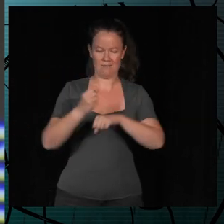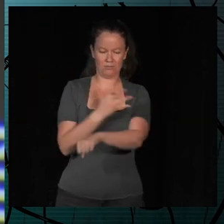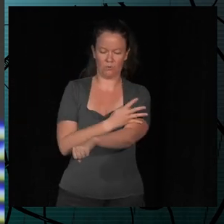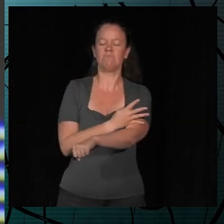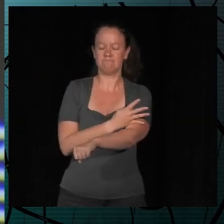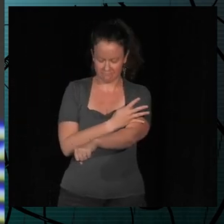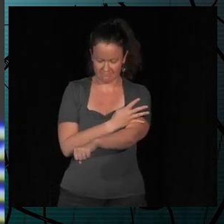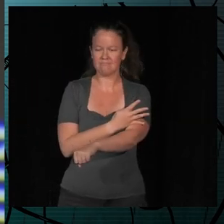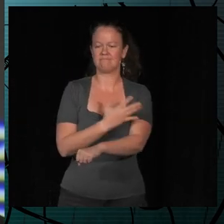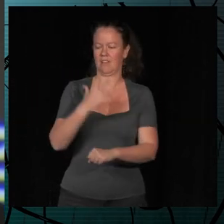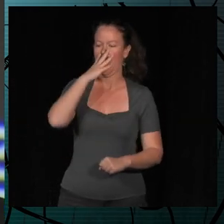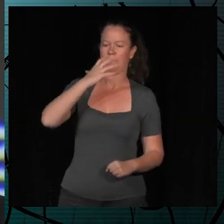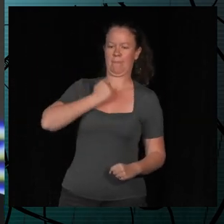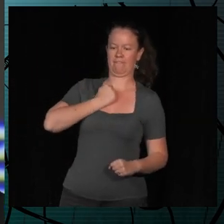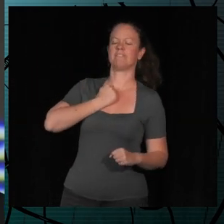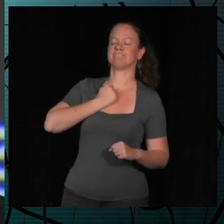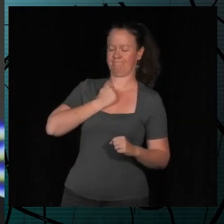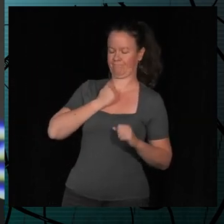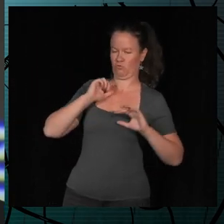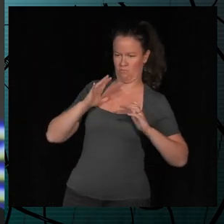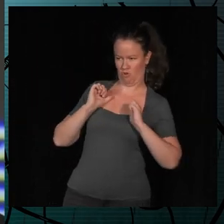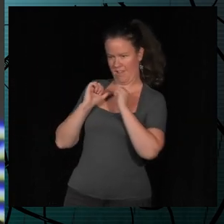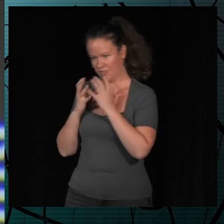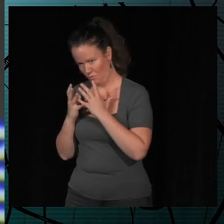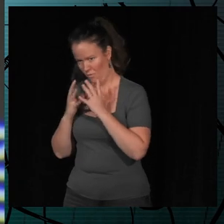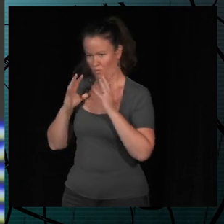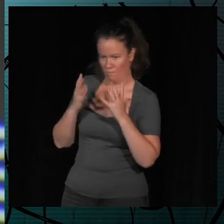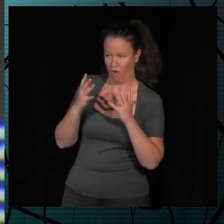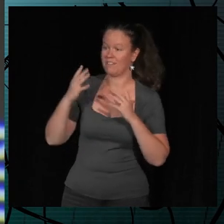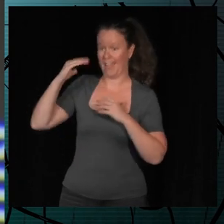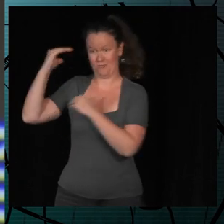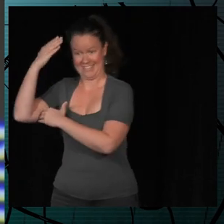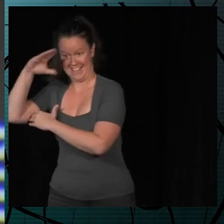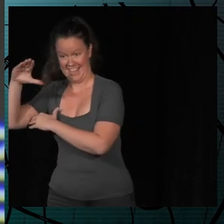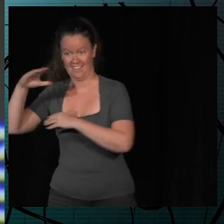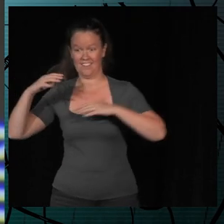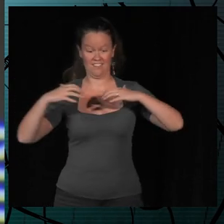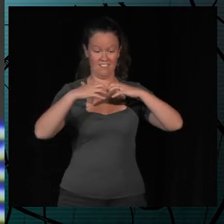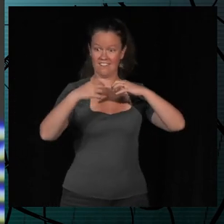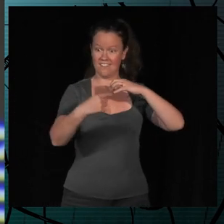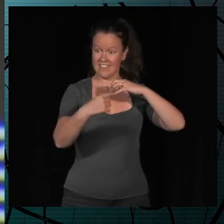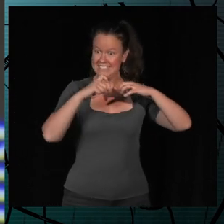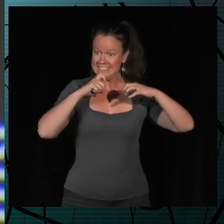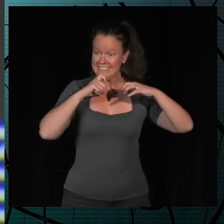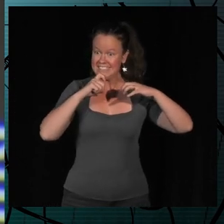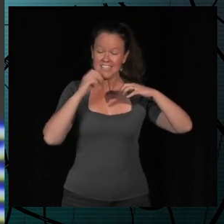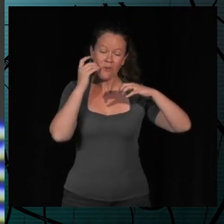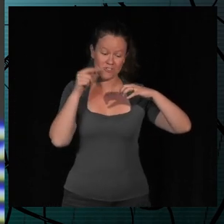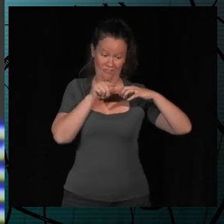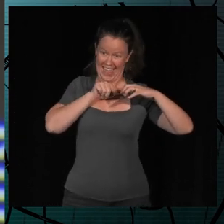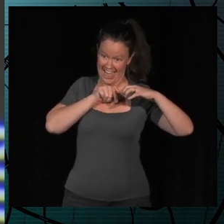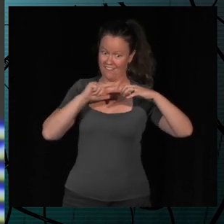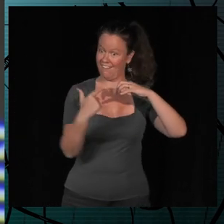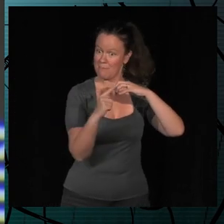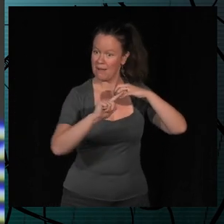impuls donc 13 ou 12 15 ans c'est l'âge de toutes les conneries parce que la dos les